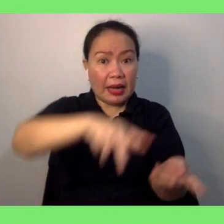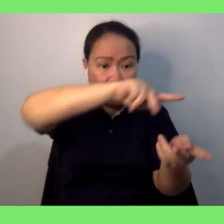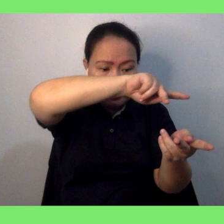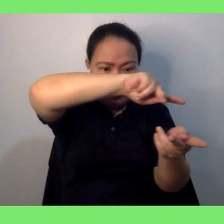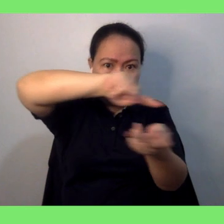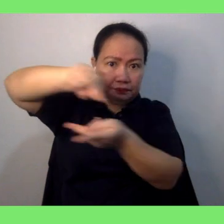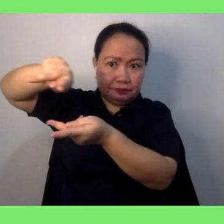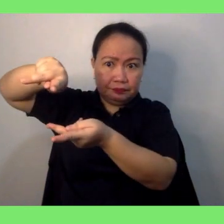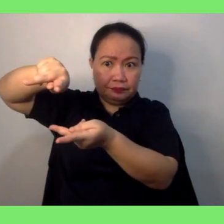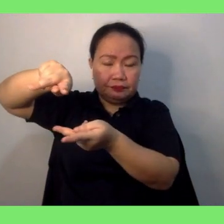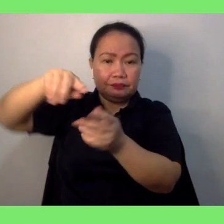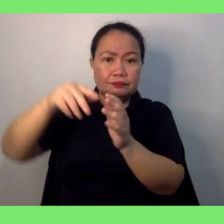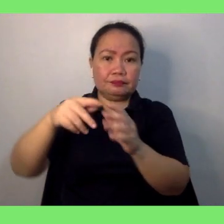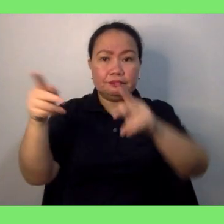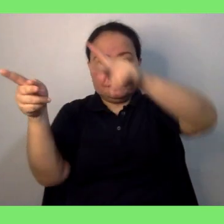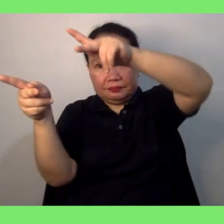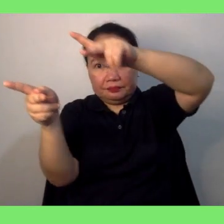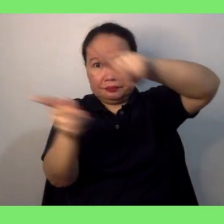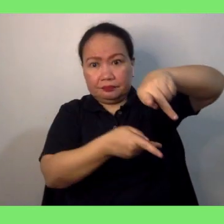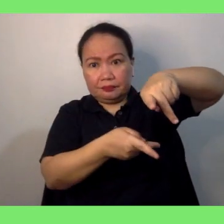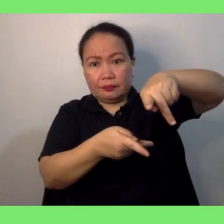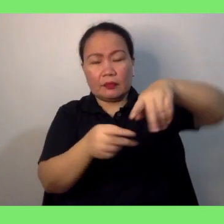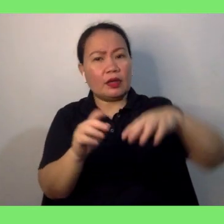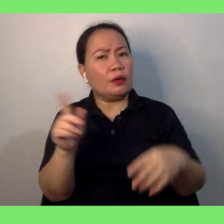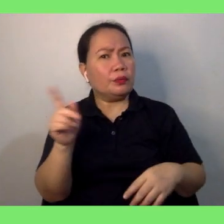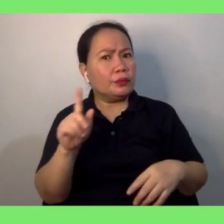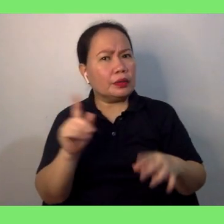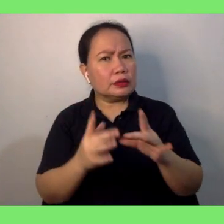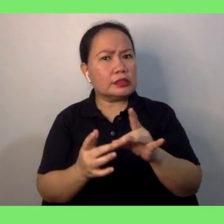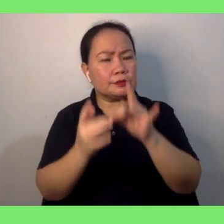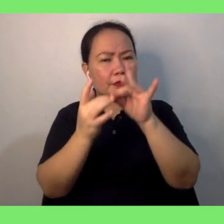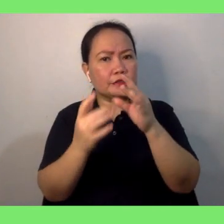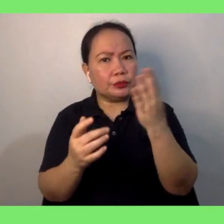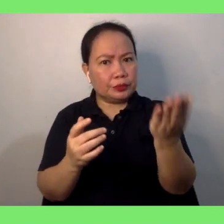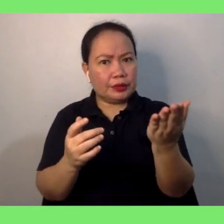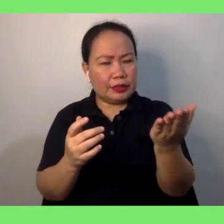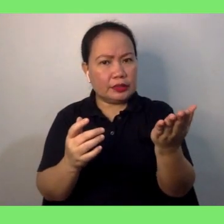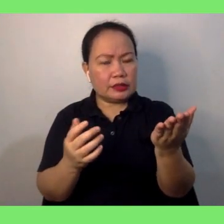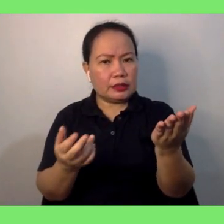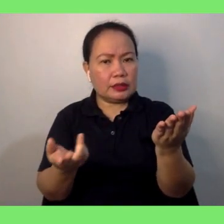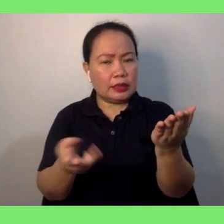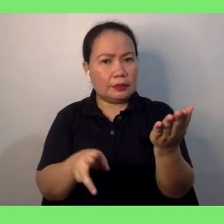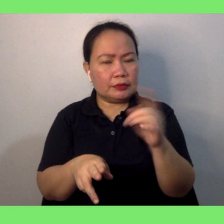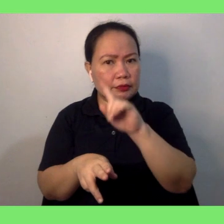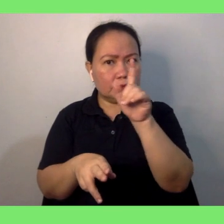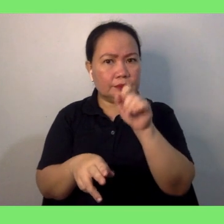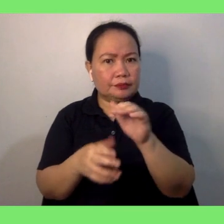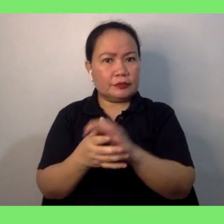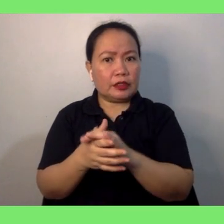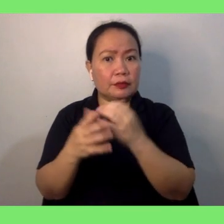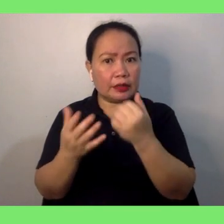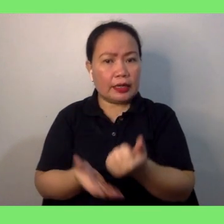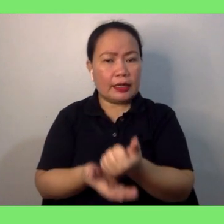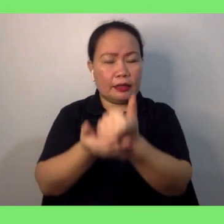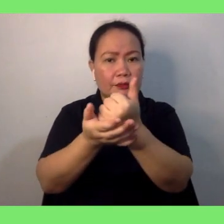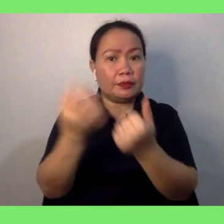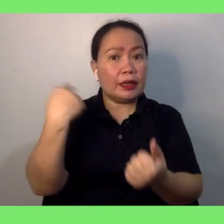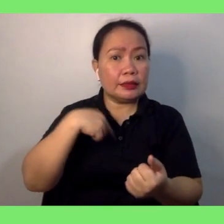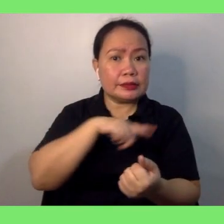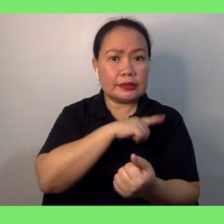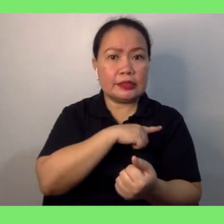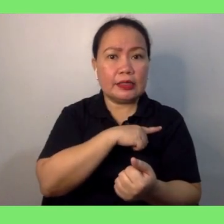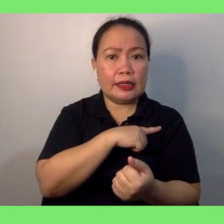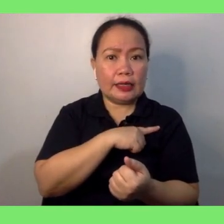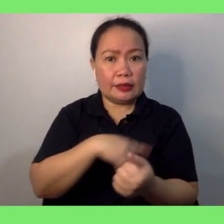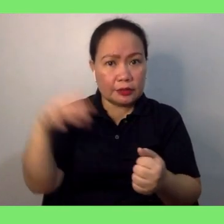ay parallel line. So, there is something special with this. Okay? Na makakatulong sa